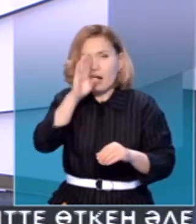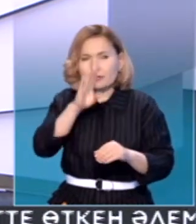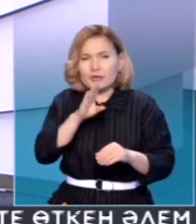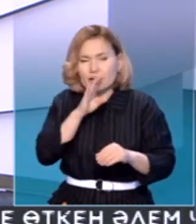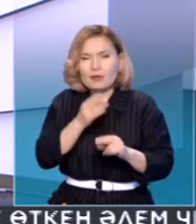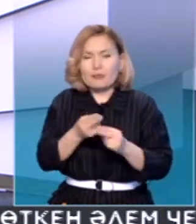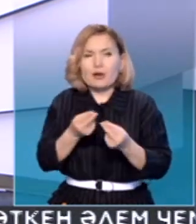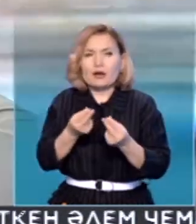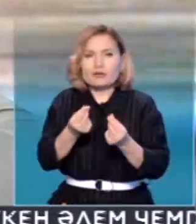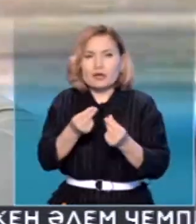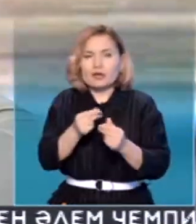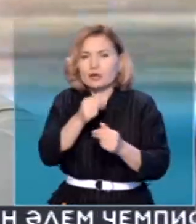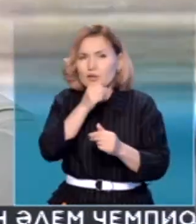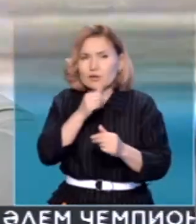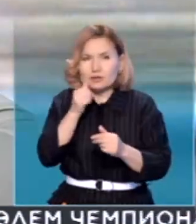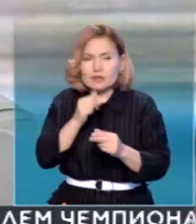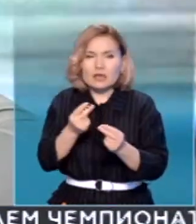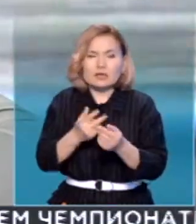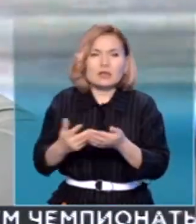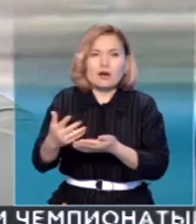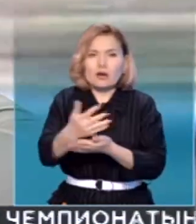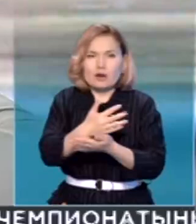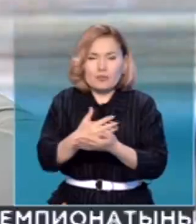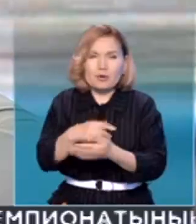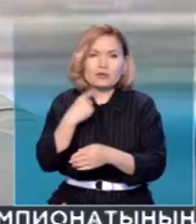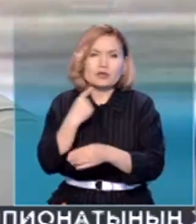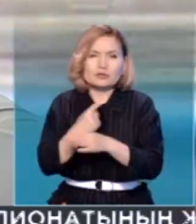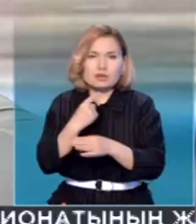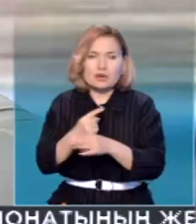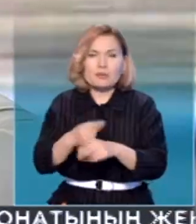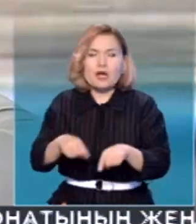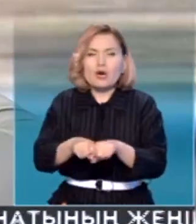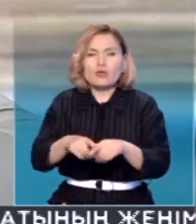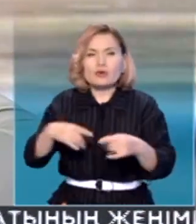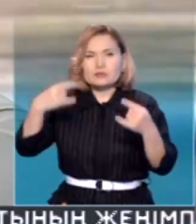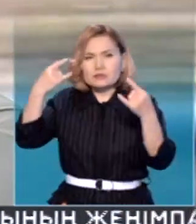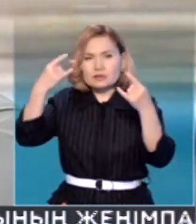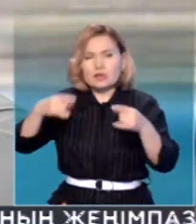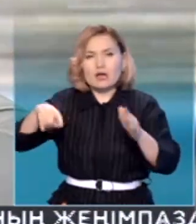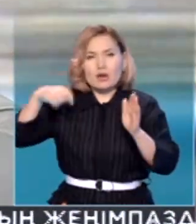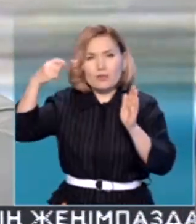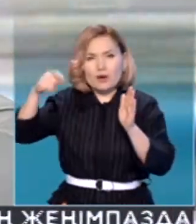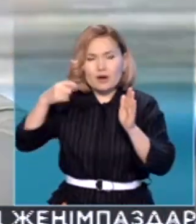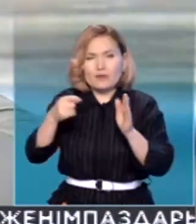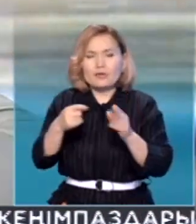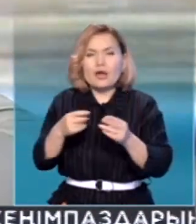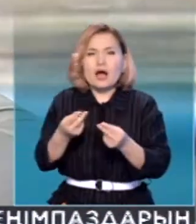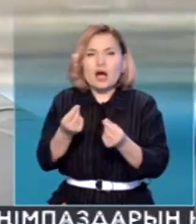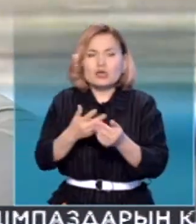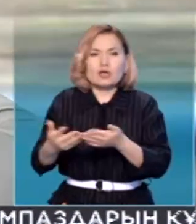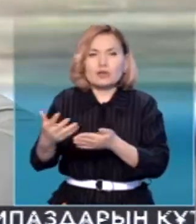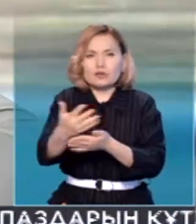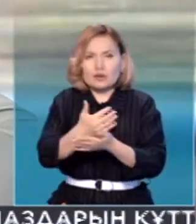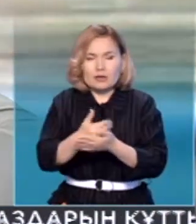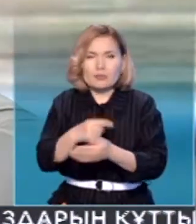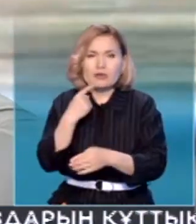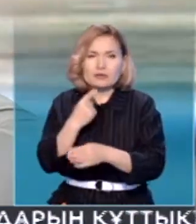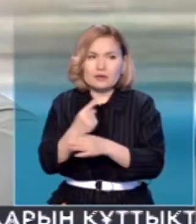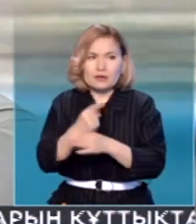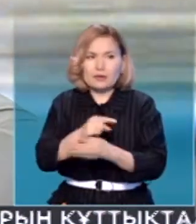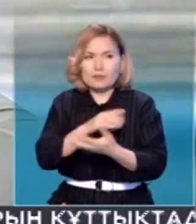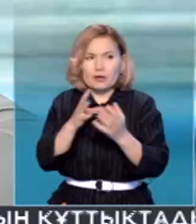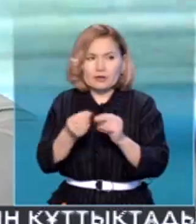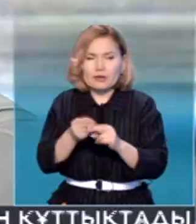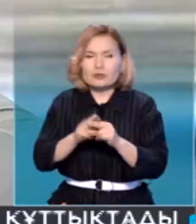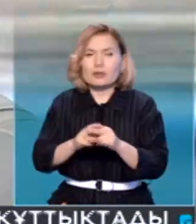аниматорларды, мерекелік кеш ұйымдастыратын агенттіктерді, жеке студияларды жалдап шақыру үшін қаражат жинауға тыйым салынады. Және